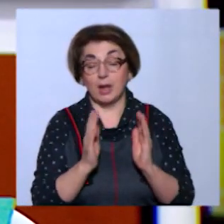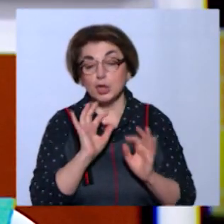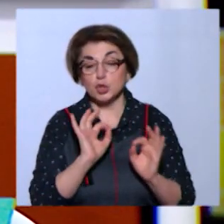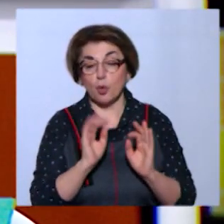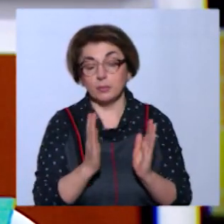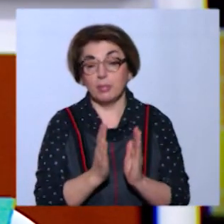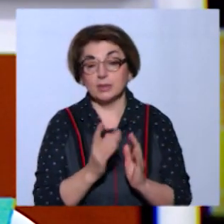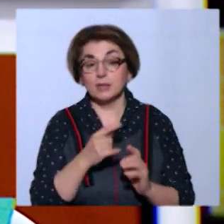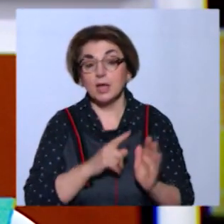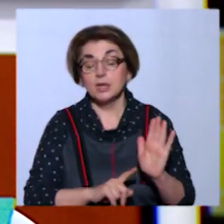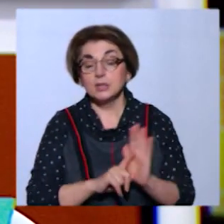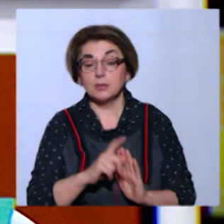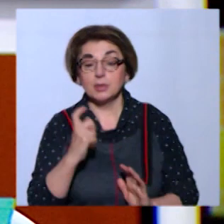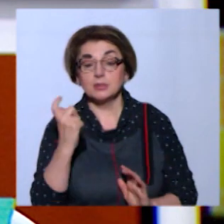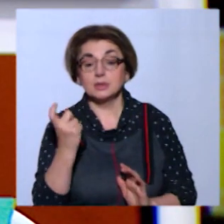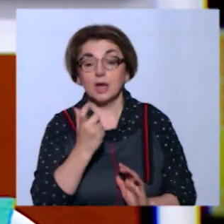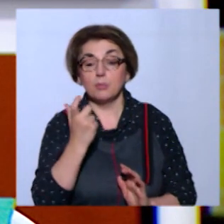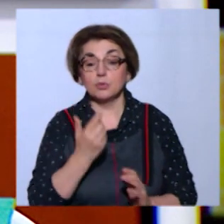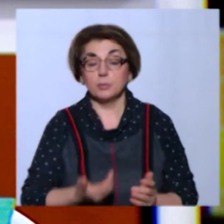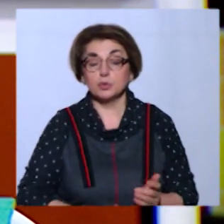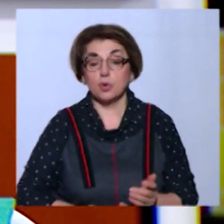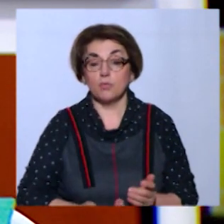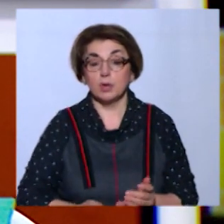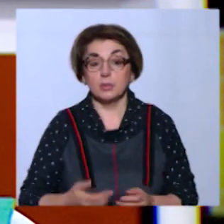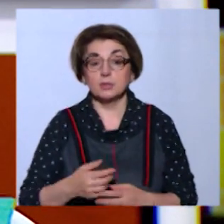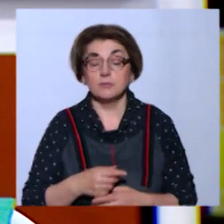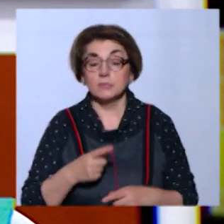და იწყებს დამოუკიდებელ არსებობას.